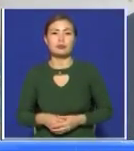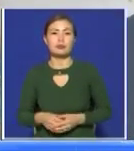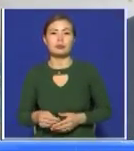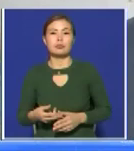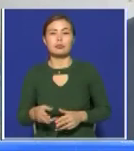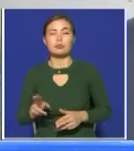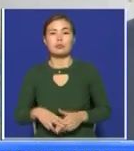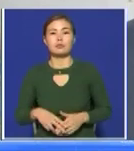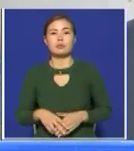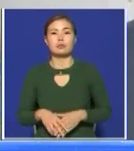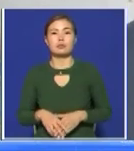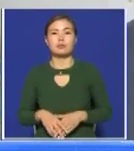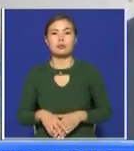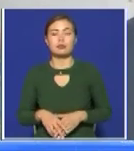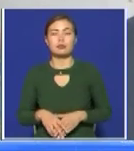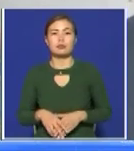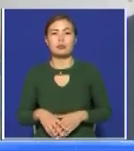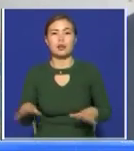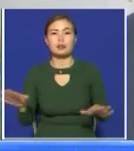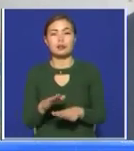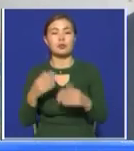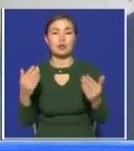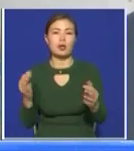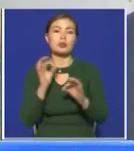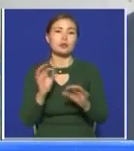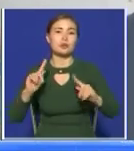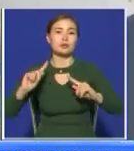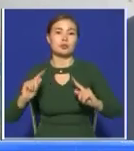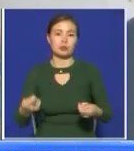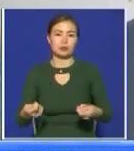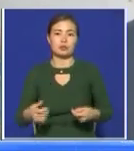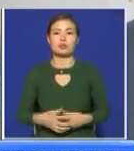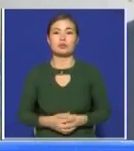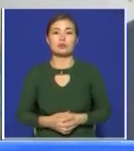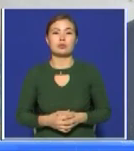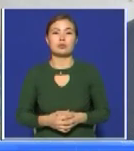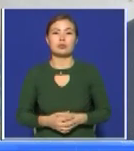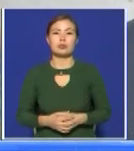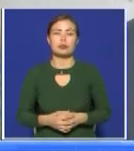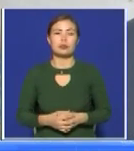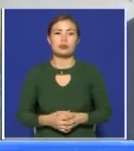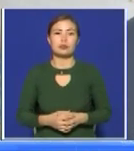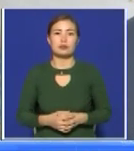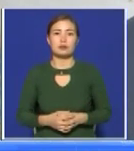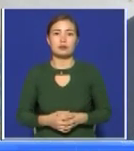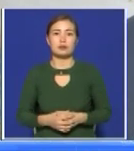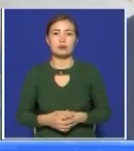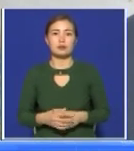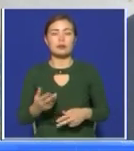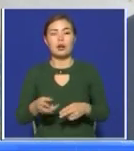еңбек Қызылордадан, Сыр бойынан, одан кейінгі Нұр Сұлтан қаласынан, Алматы қаласынан әртүрлі қатысушылар келіп